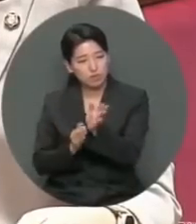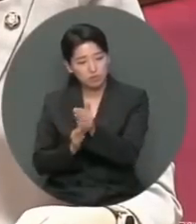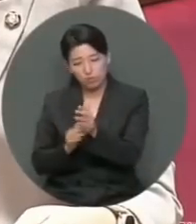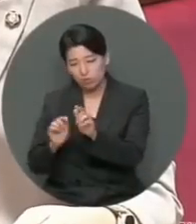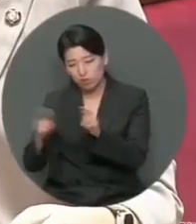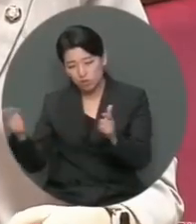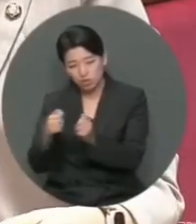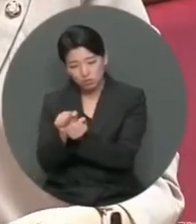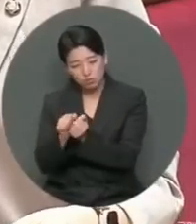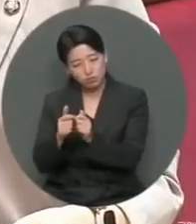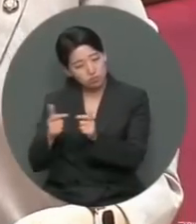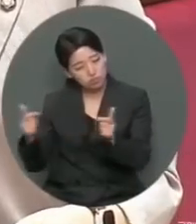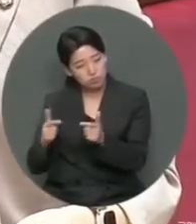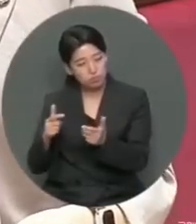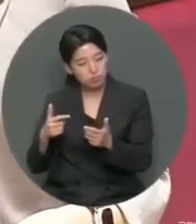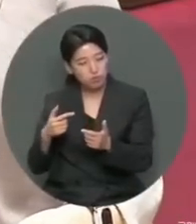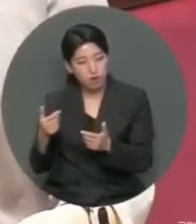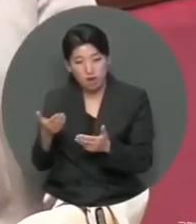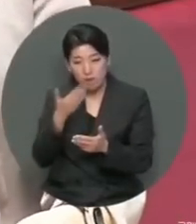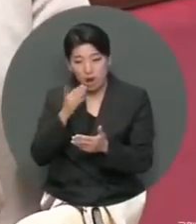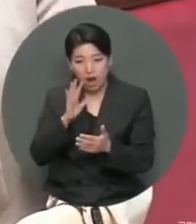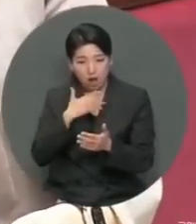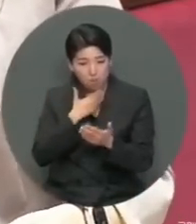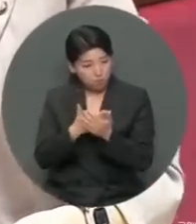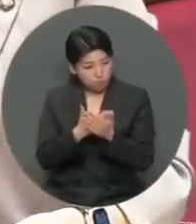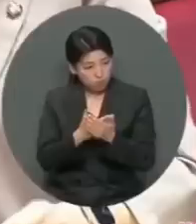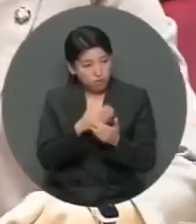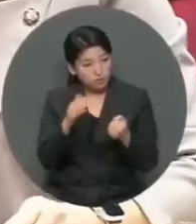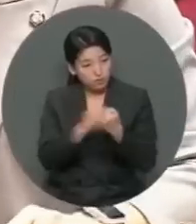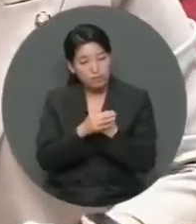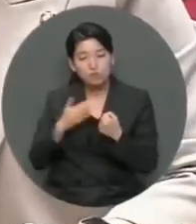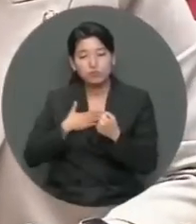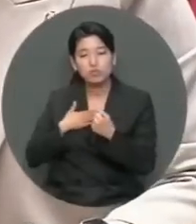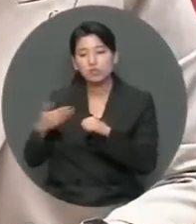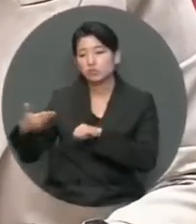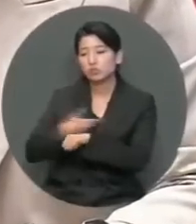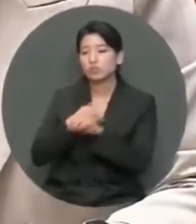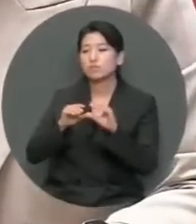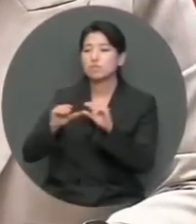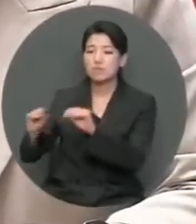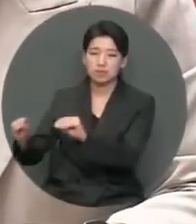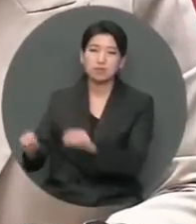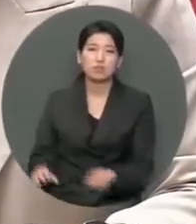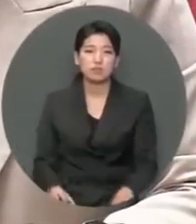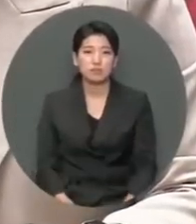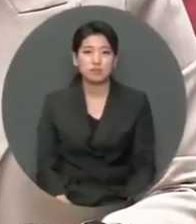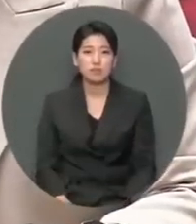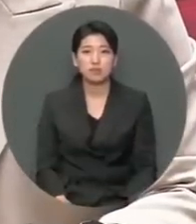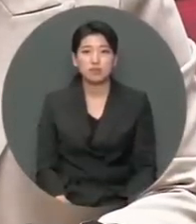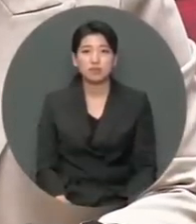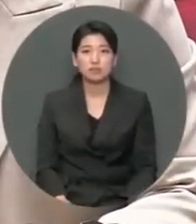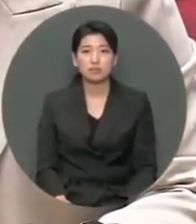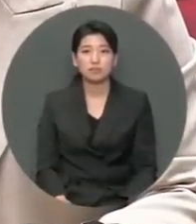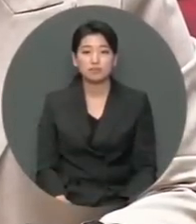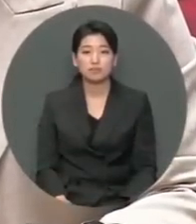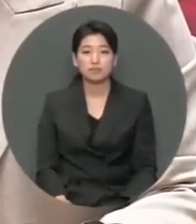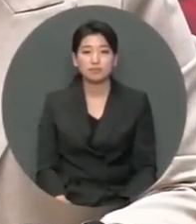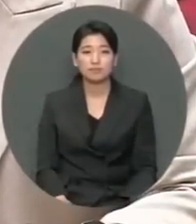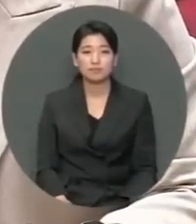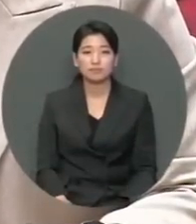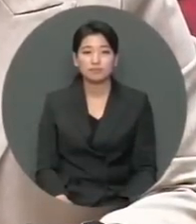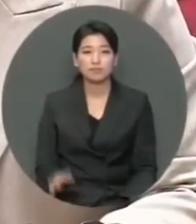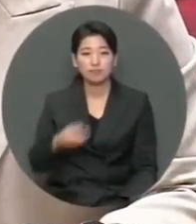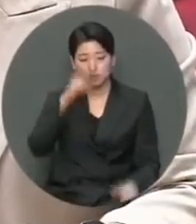우리가 우리의 정책으로서 수입을 하지 않는 겁니다. 그러나 근데 내부적으로는 저희가 다 전략이